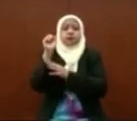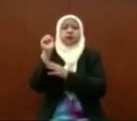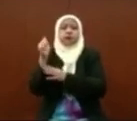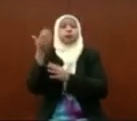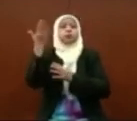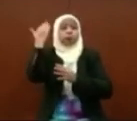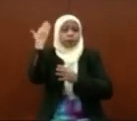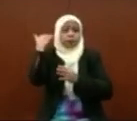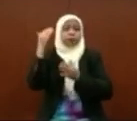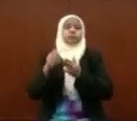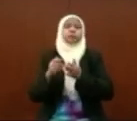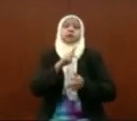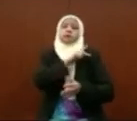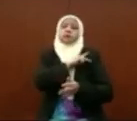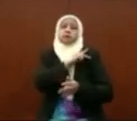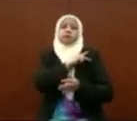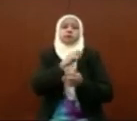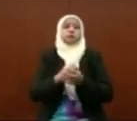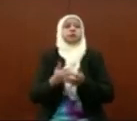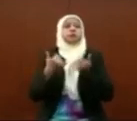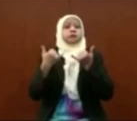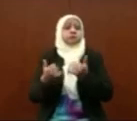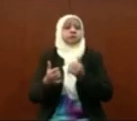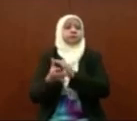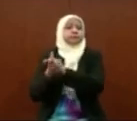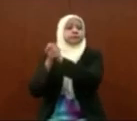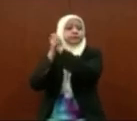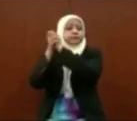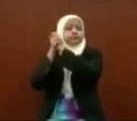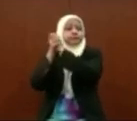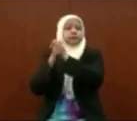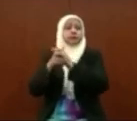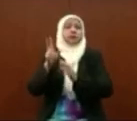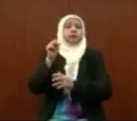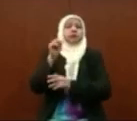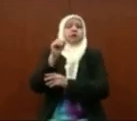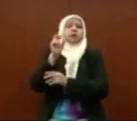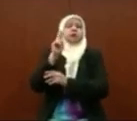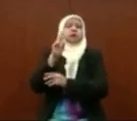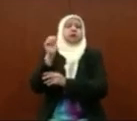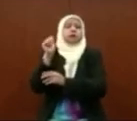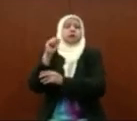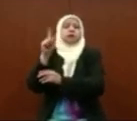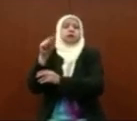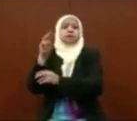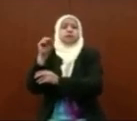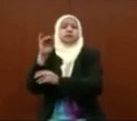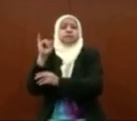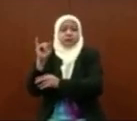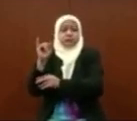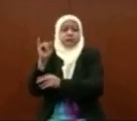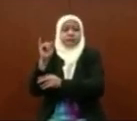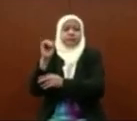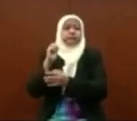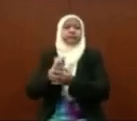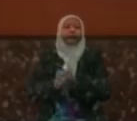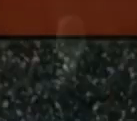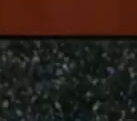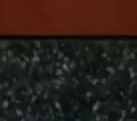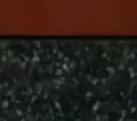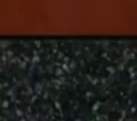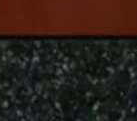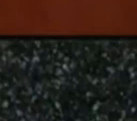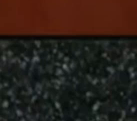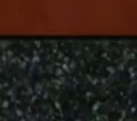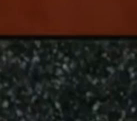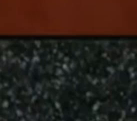kesempatan ini juga saya zahirkan penghargaan kepada yang berbahagia Datuk Nur Azmi diron mantan syeikha Negeri Selangor diatas